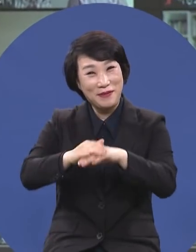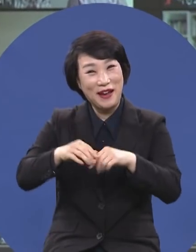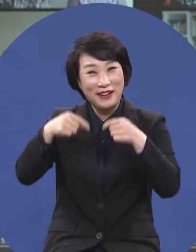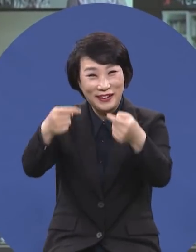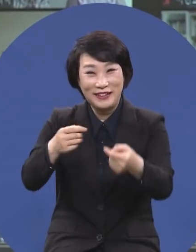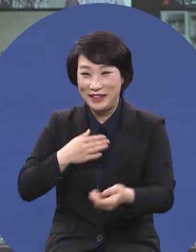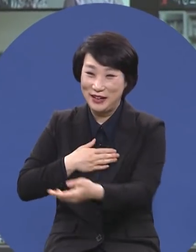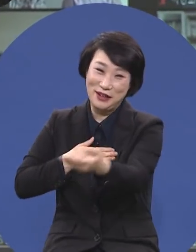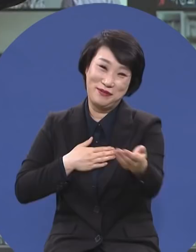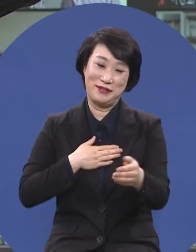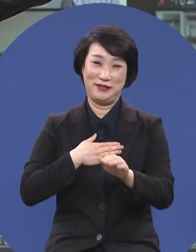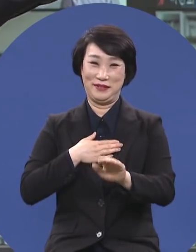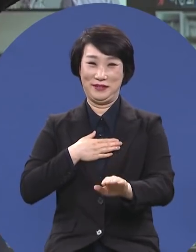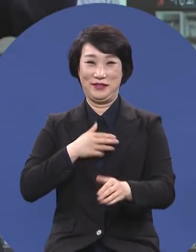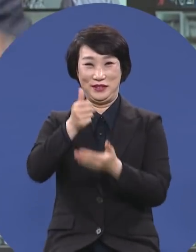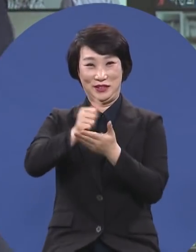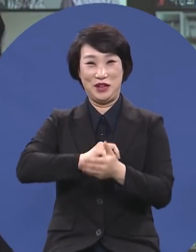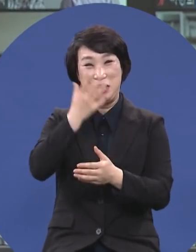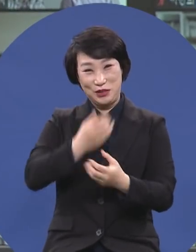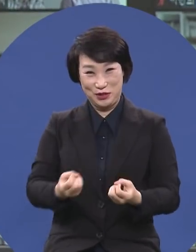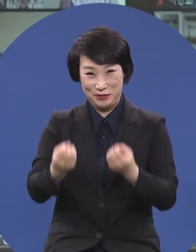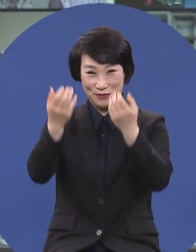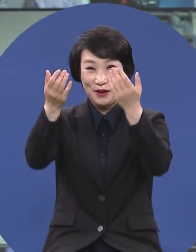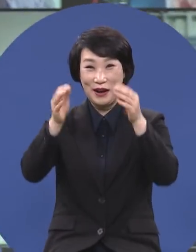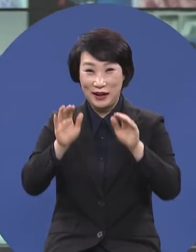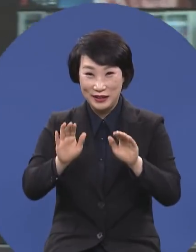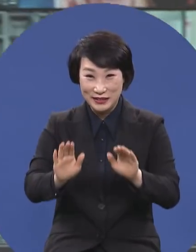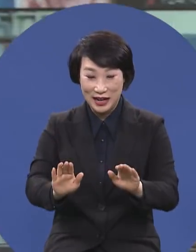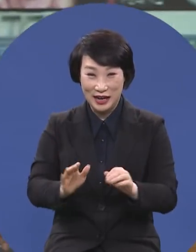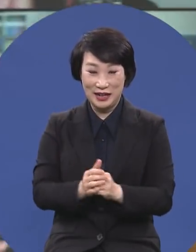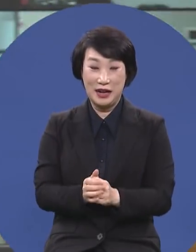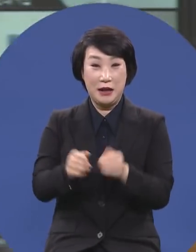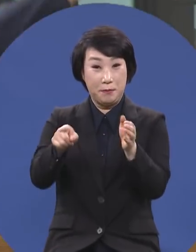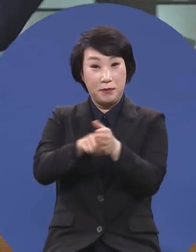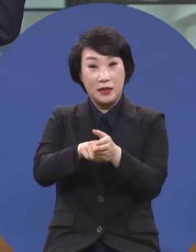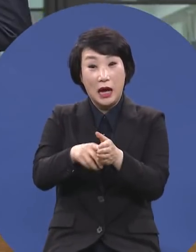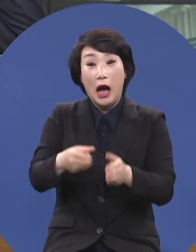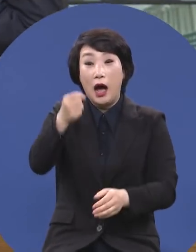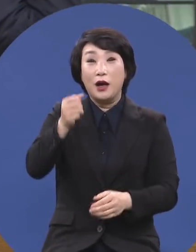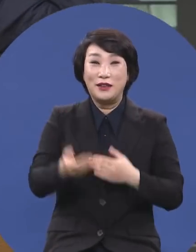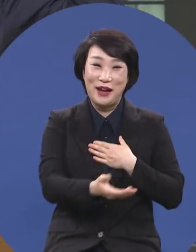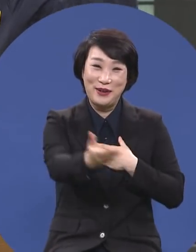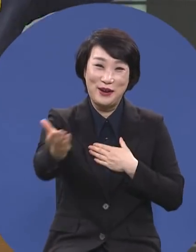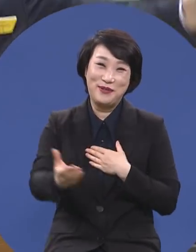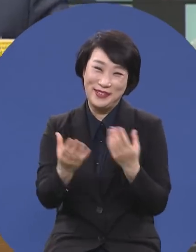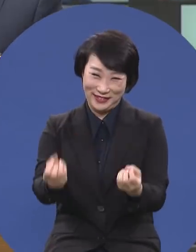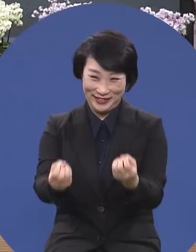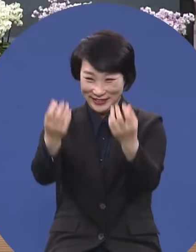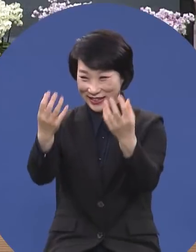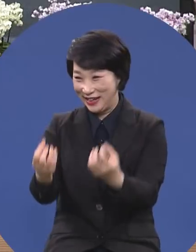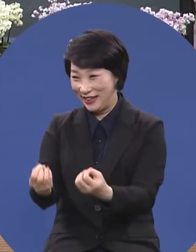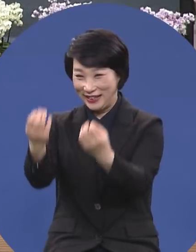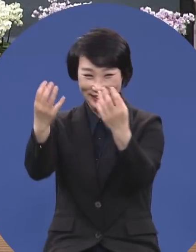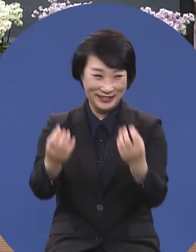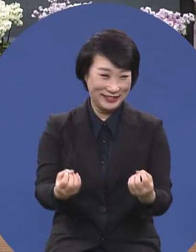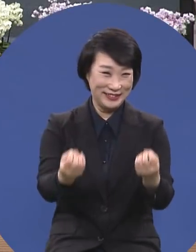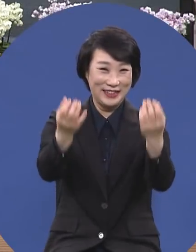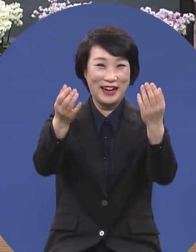계시는 여러분을 주님의 이름으로 축복하며 믿음이 있는 것을 축하해 마지 않습니다.